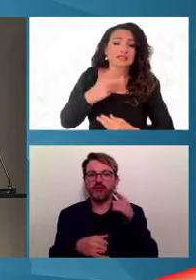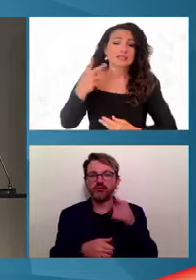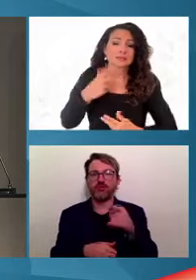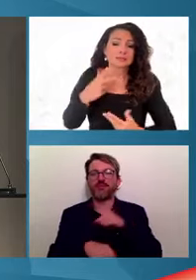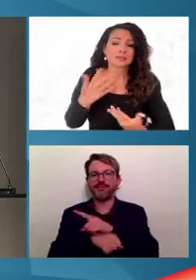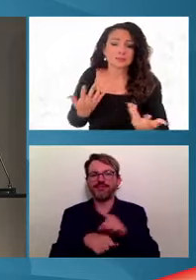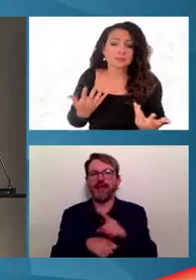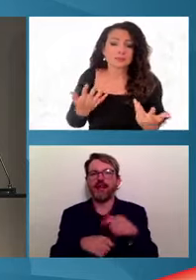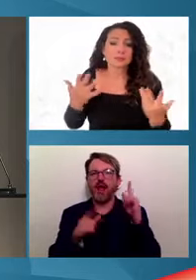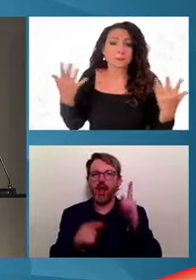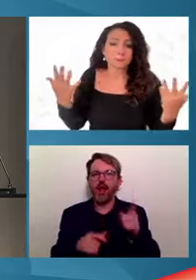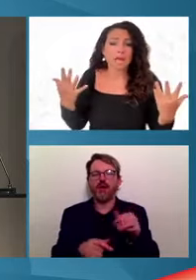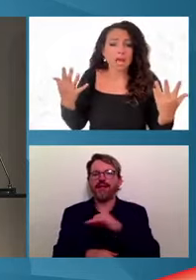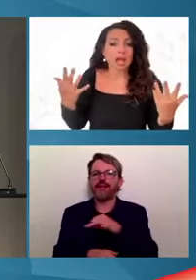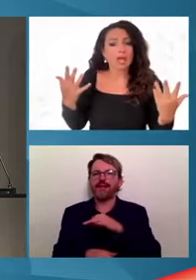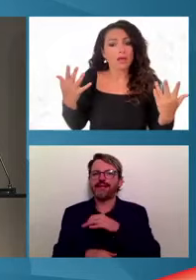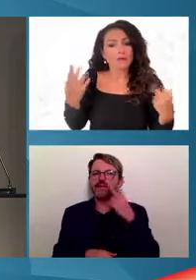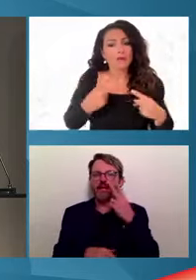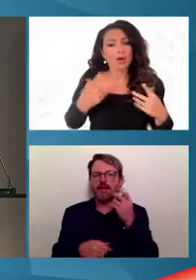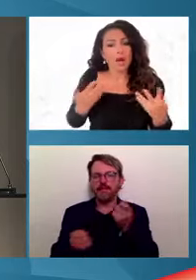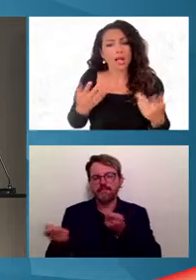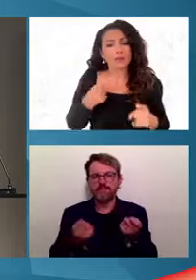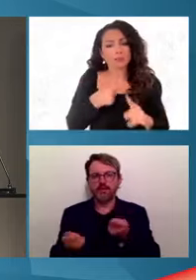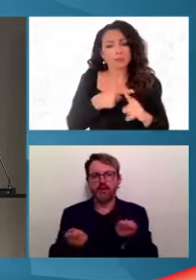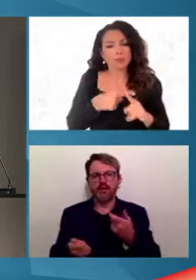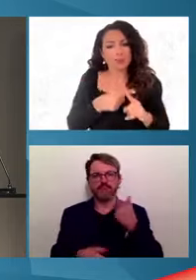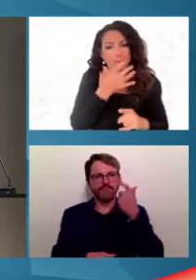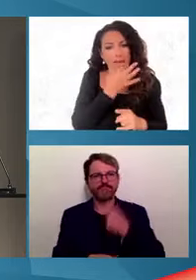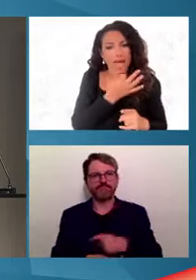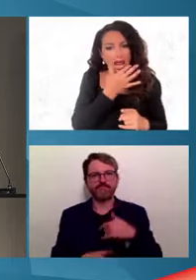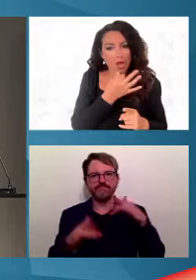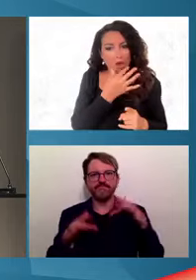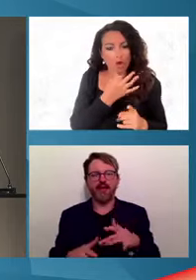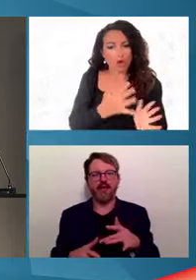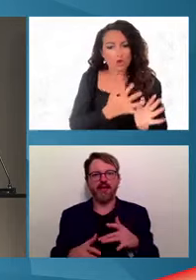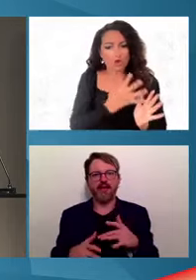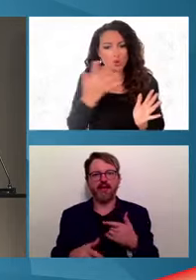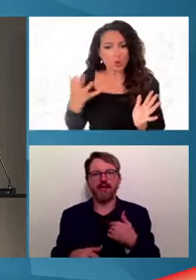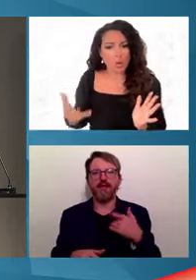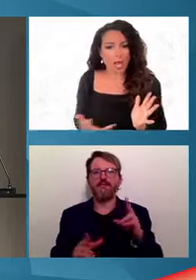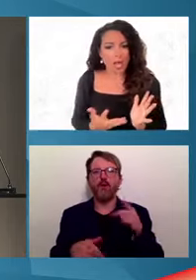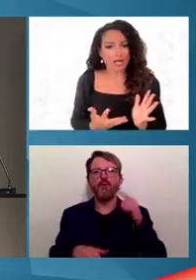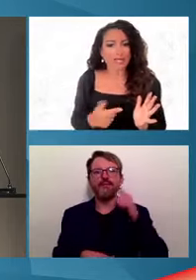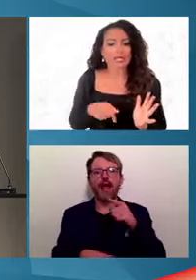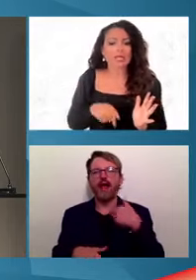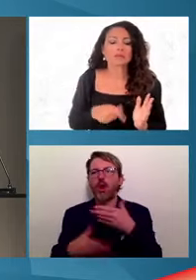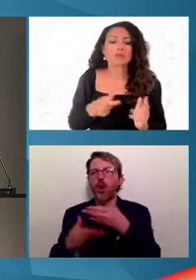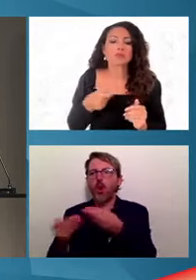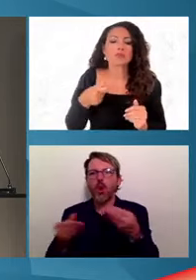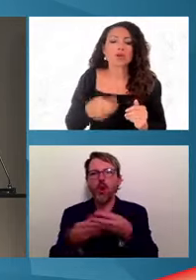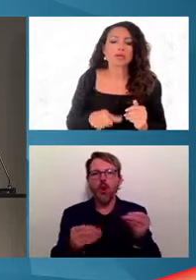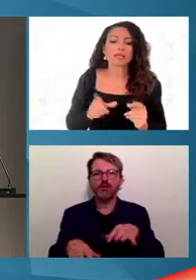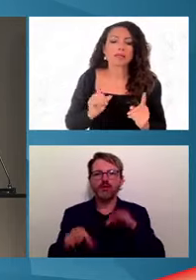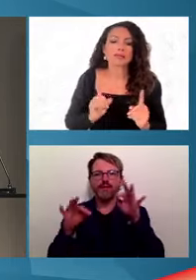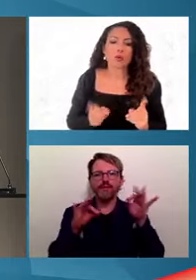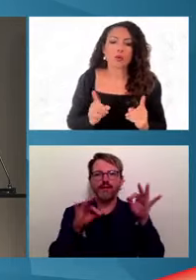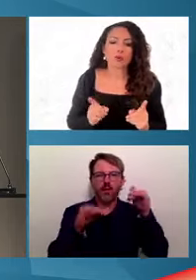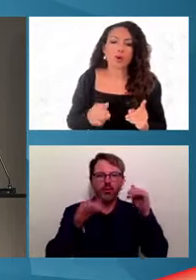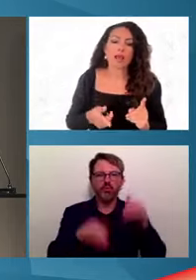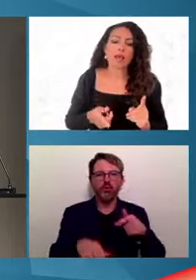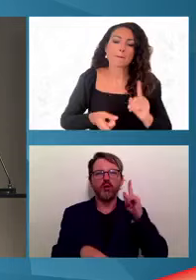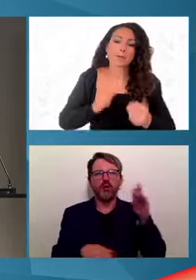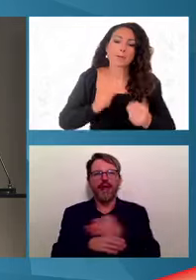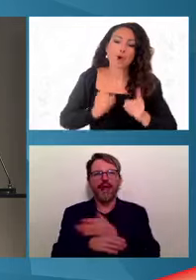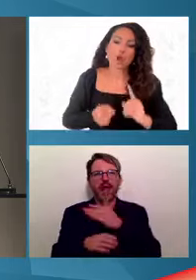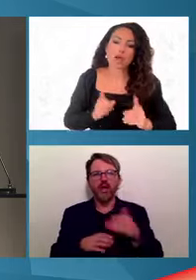auch interessant, Politiker und Politikerin sein zu dürfen, weil man hier Lösungen finden muss und auch Entscheidungen treffen